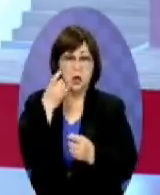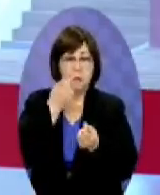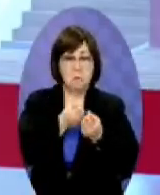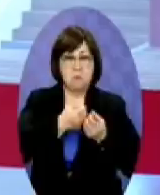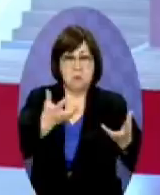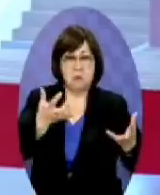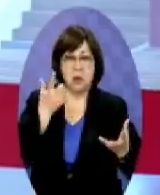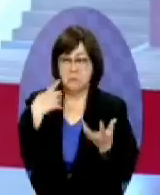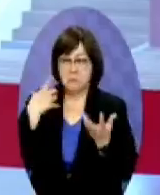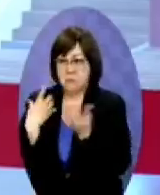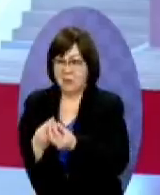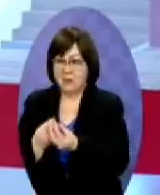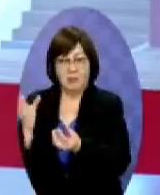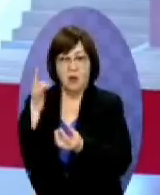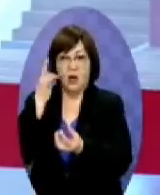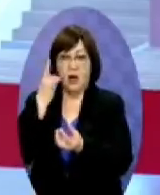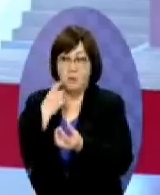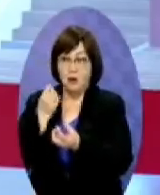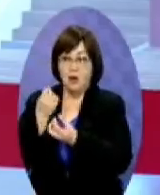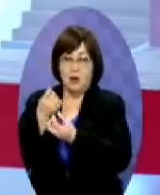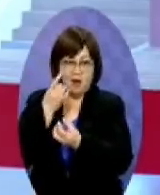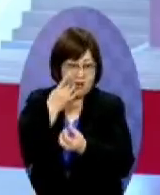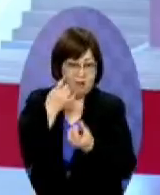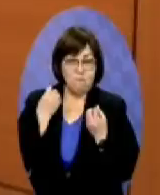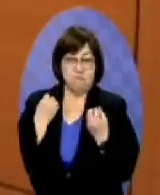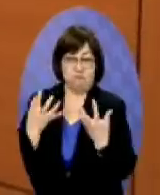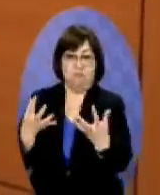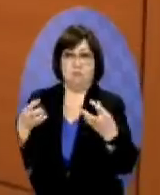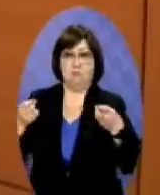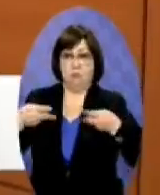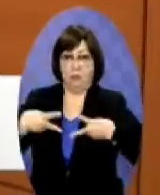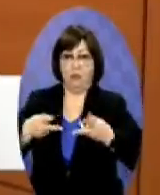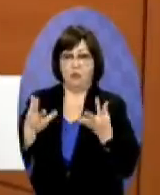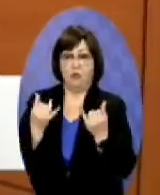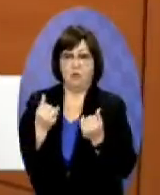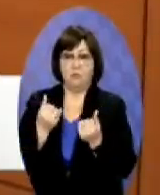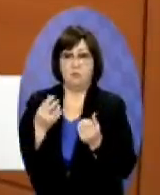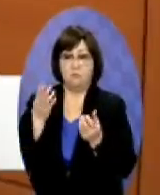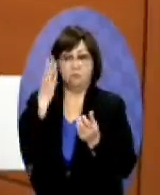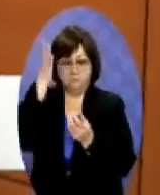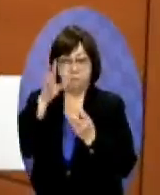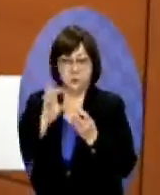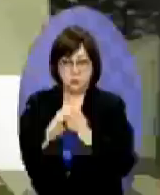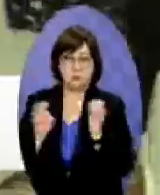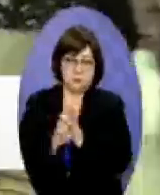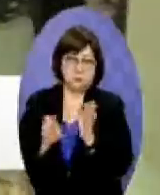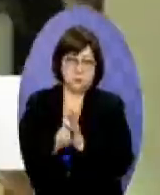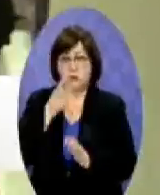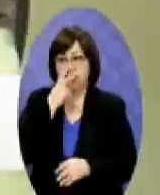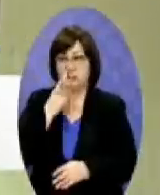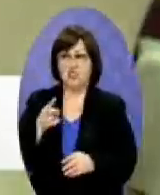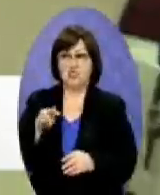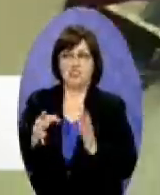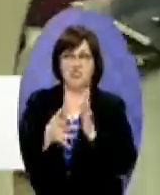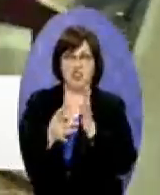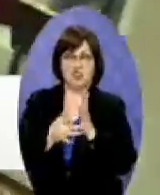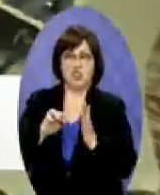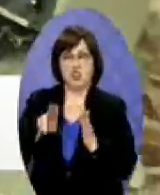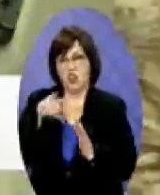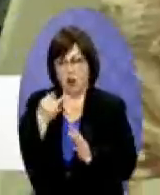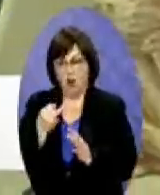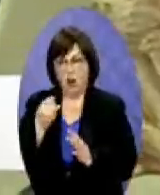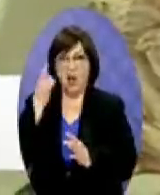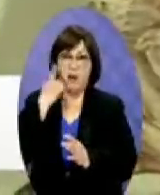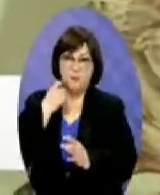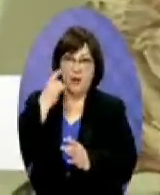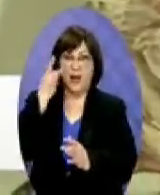бий гэж судлаачид үзэж байна. Техник технологи хөгжих тусам энэ салбарт хүйсийн тэгш